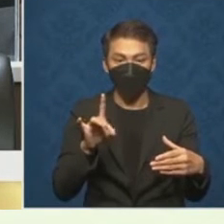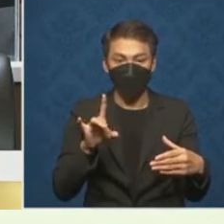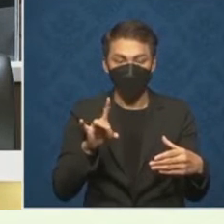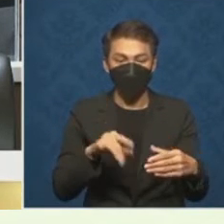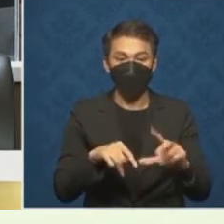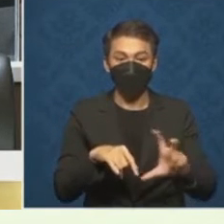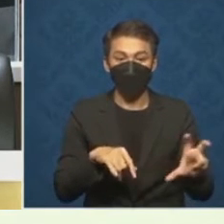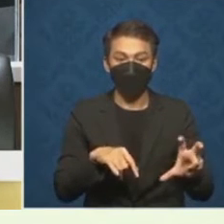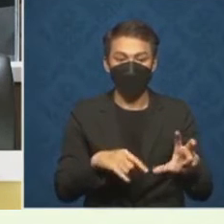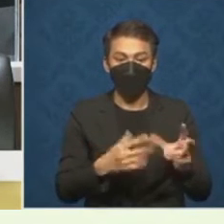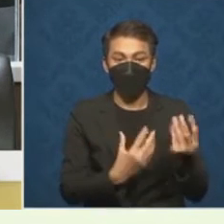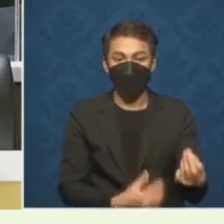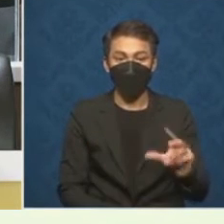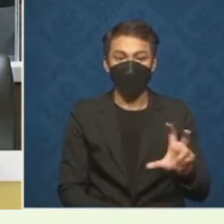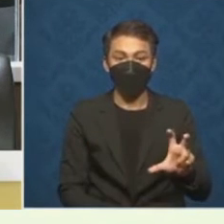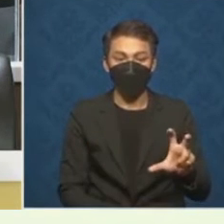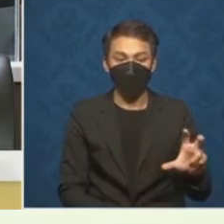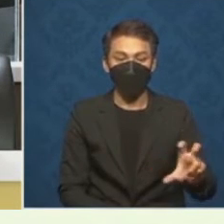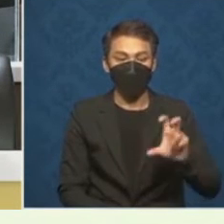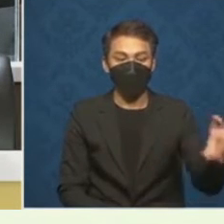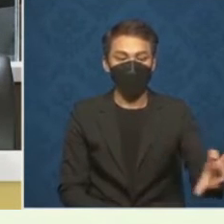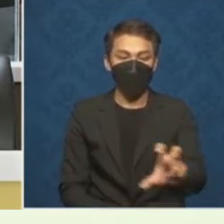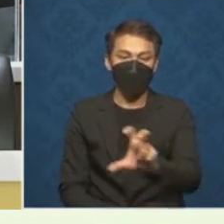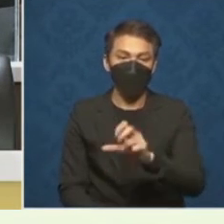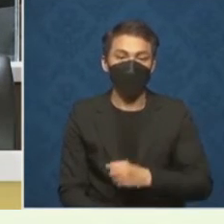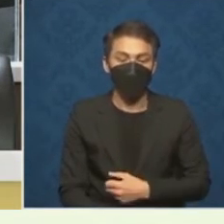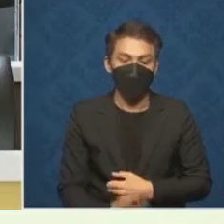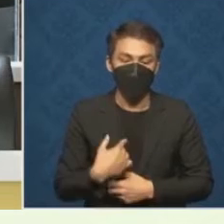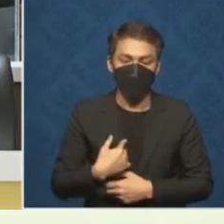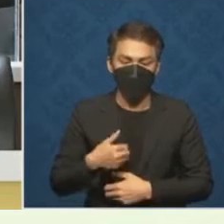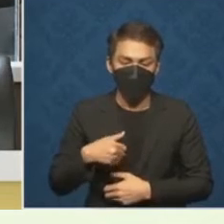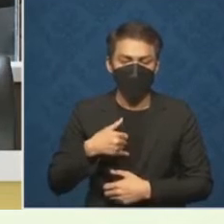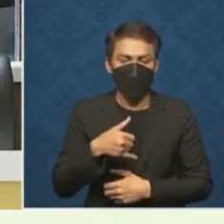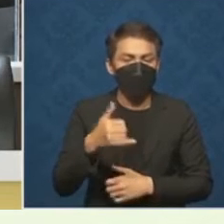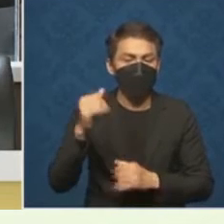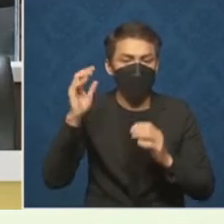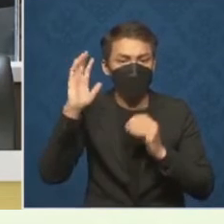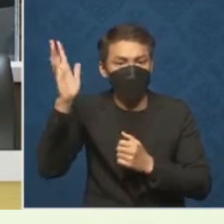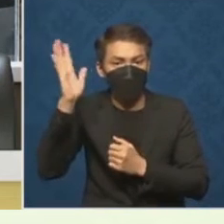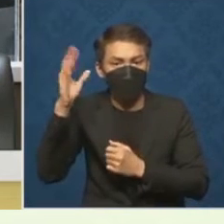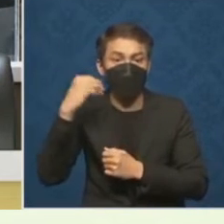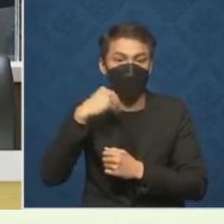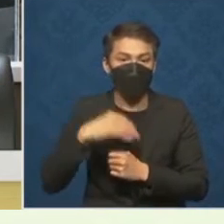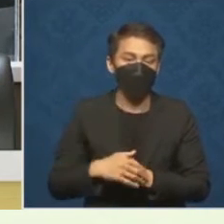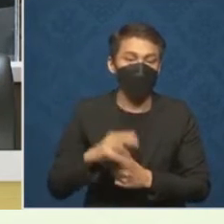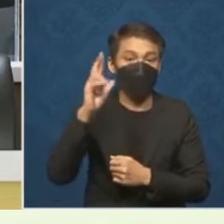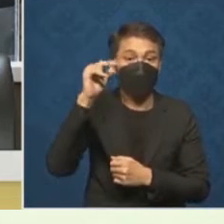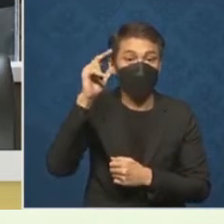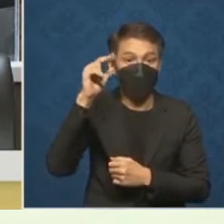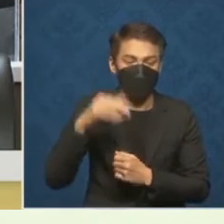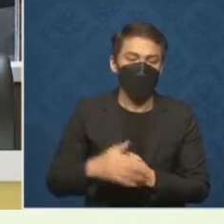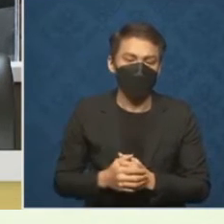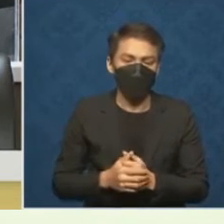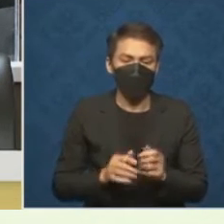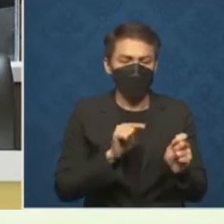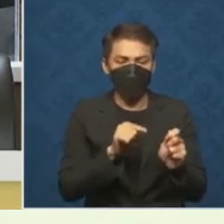หลือ300บาทนะครับผมเองเดินหาเสียงทุกวันนะครับที่ลำปางเนี่ย5อำเภอไม่เคยเห็นผู้ส